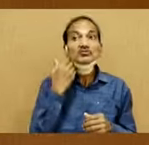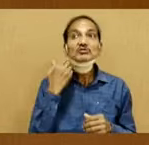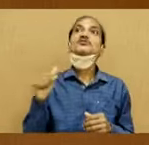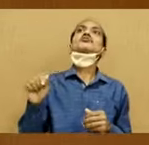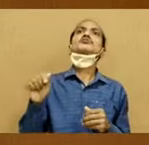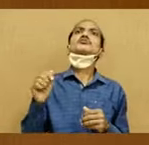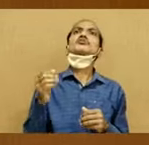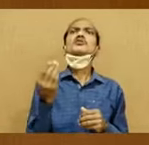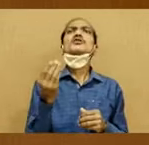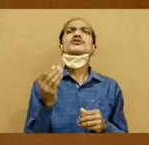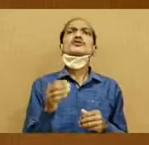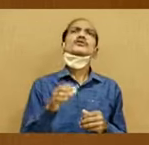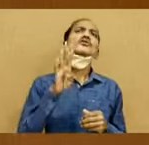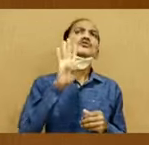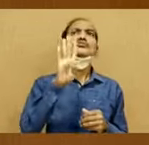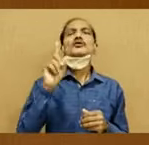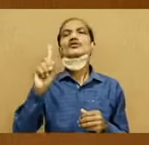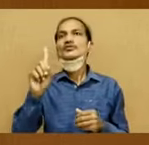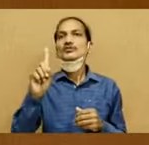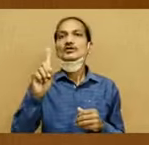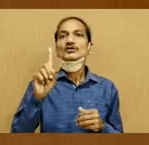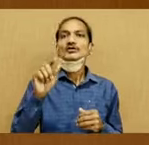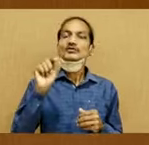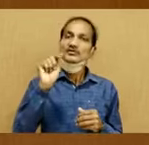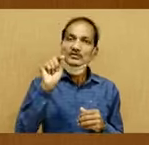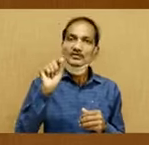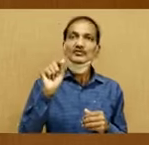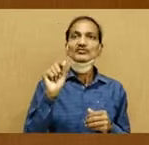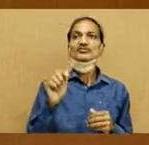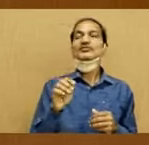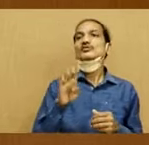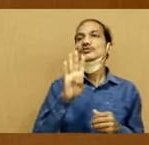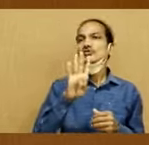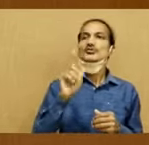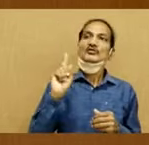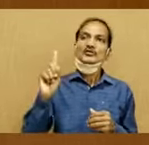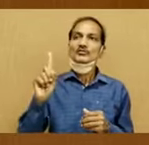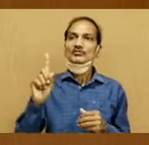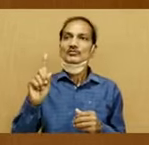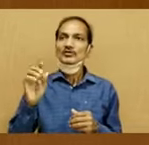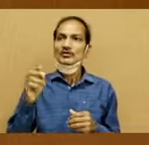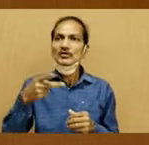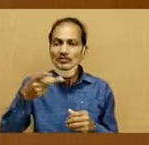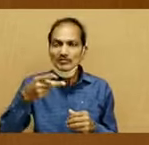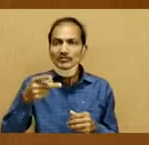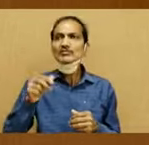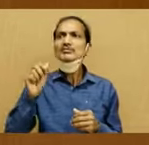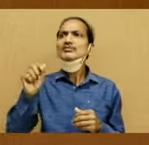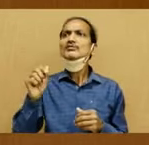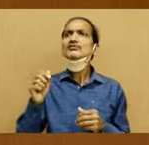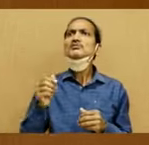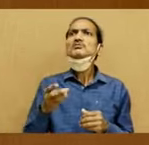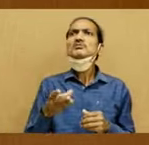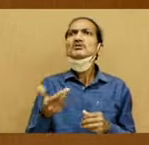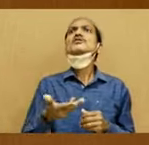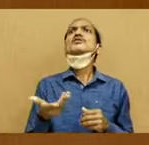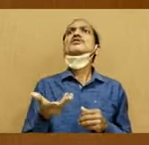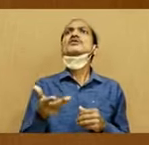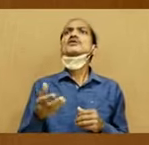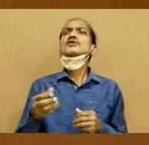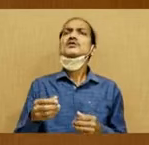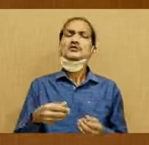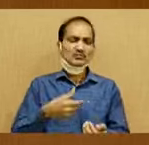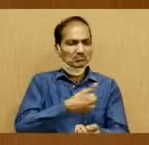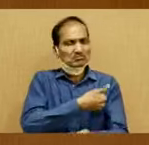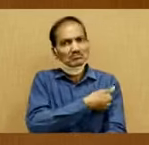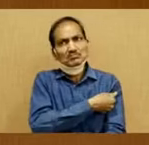ସେ 41 ପେସେଣ୍ଟରୁ କେତେ ଲୋକଙ୍କୁ, କେତେ ପେସେଣ୍ଟକୁ ହସ୍ପିଟାଲ ଦରକାର ହେଉଛି? ମାତ୍ର 2।